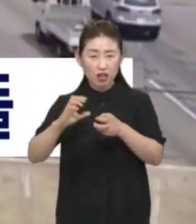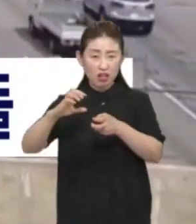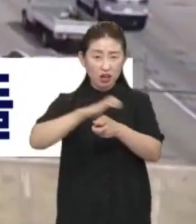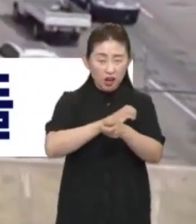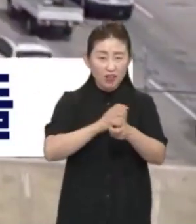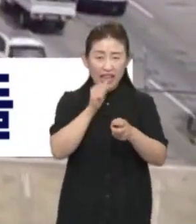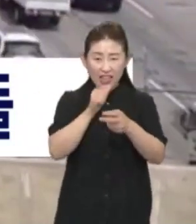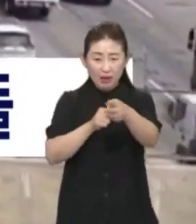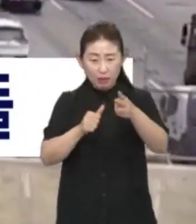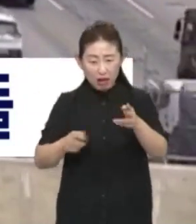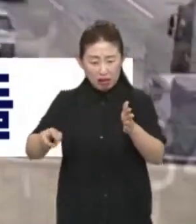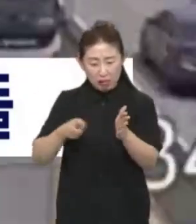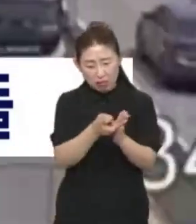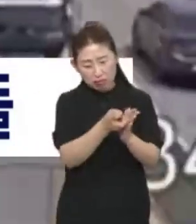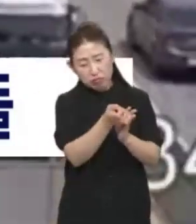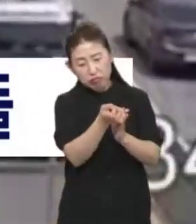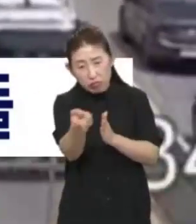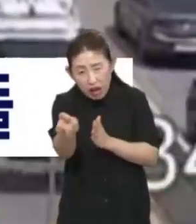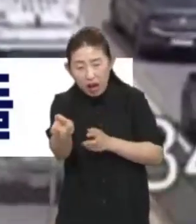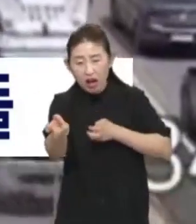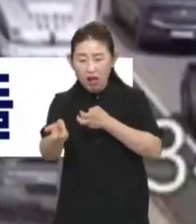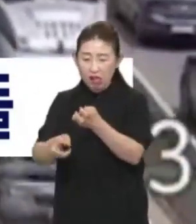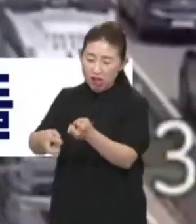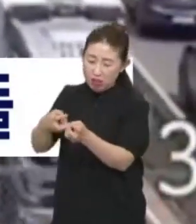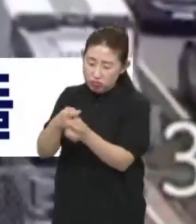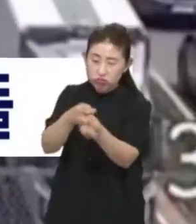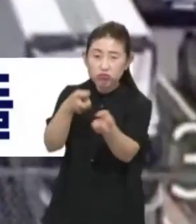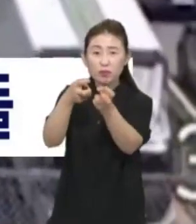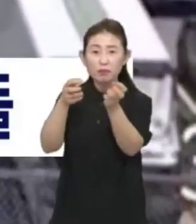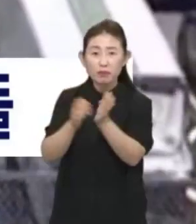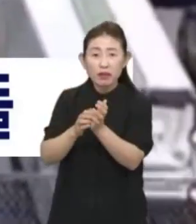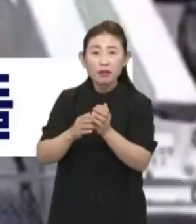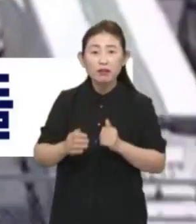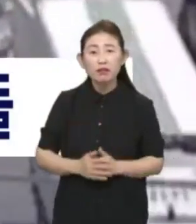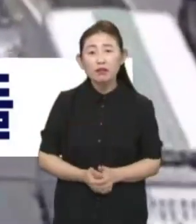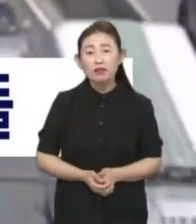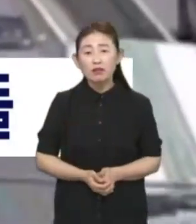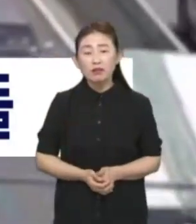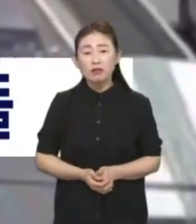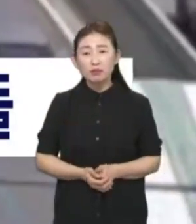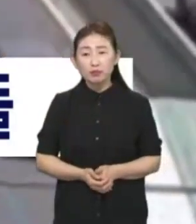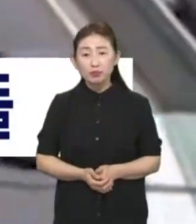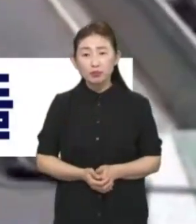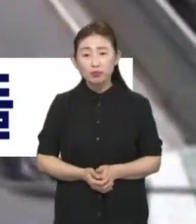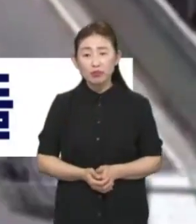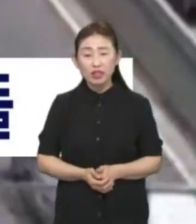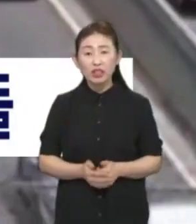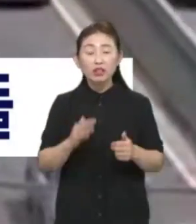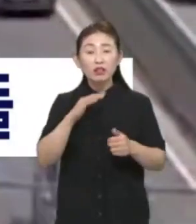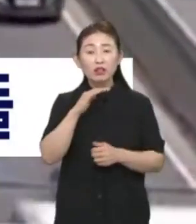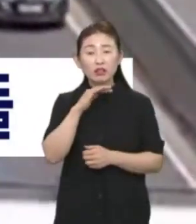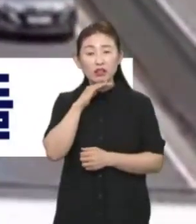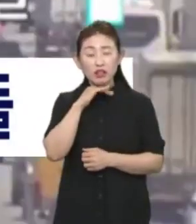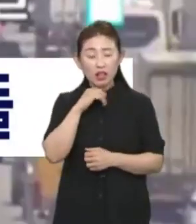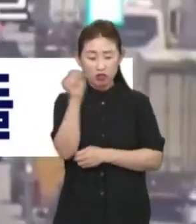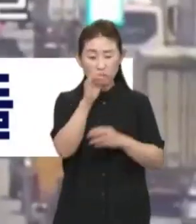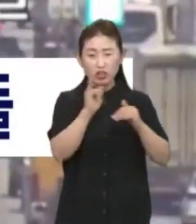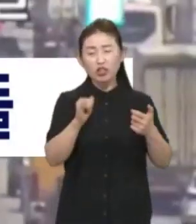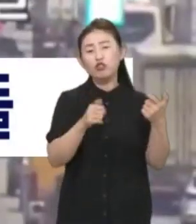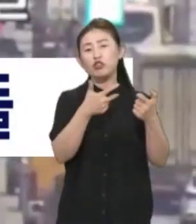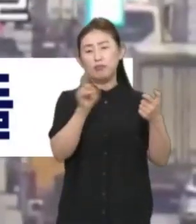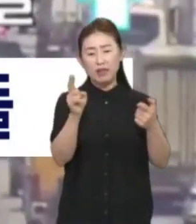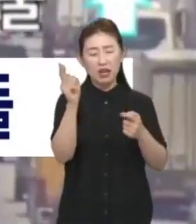가드레일을 들이받고 옆으로 넘어지면서 화물차 두 대와 잇따라 추돌했습니다. 이 사고로 60대 남성 탱크로리